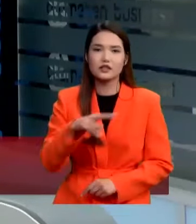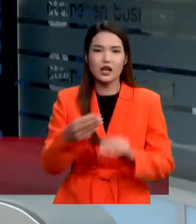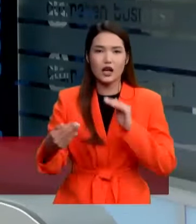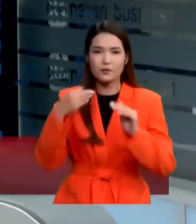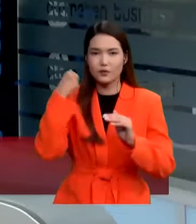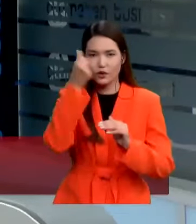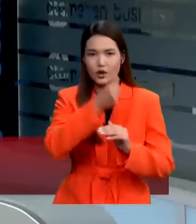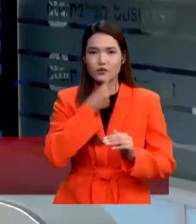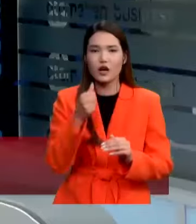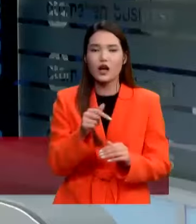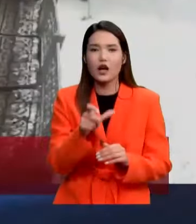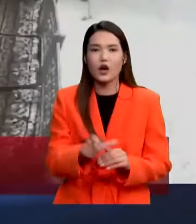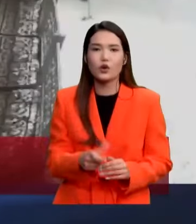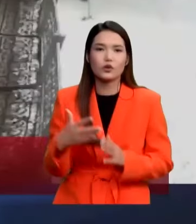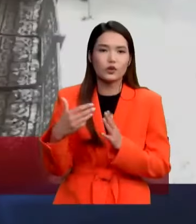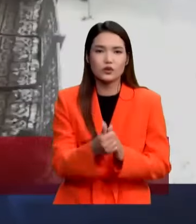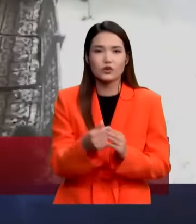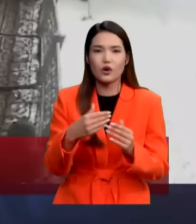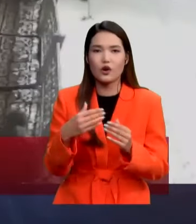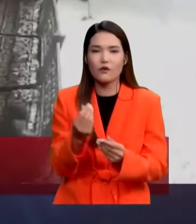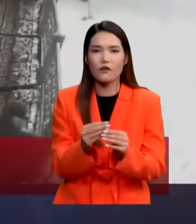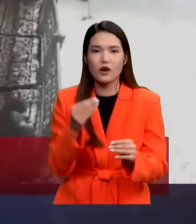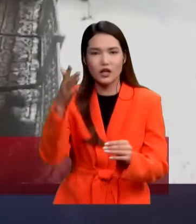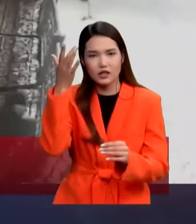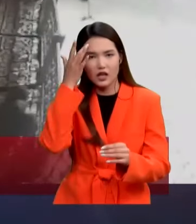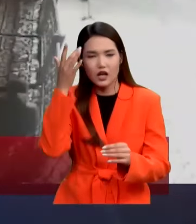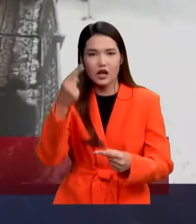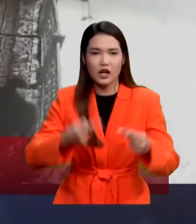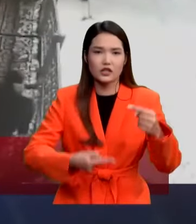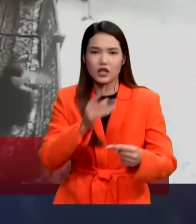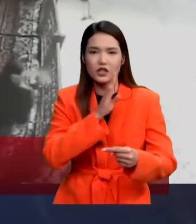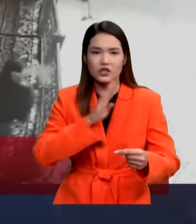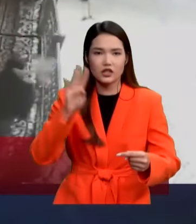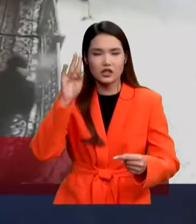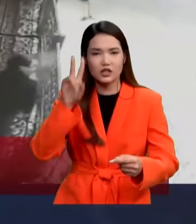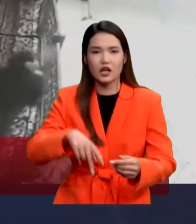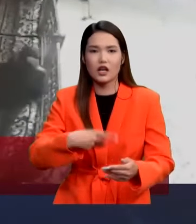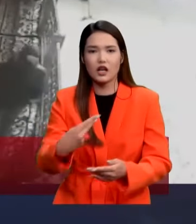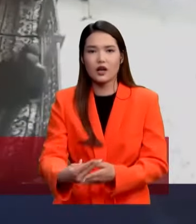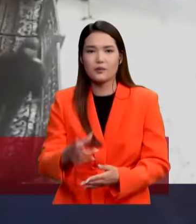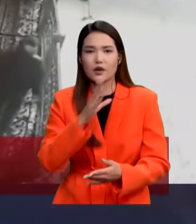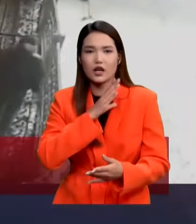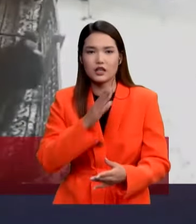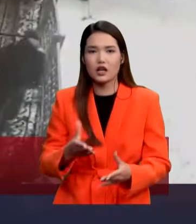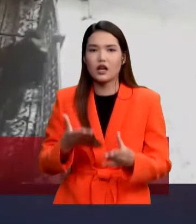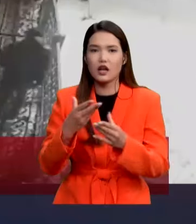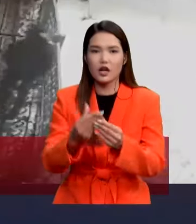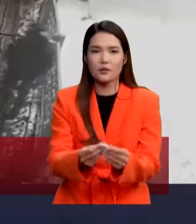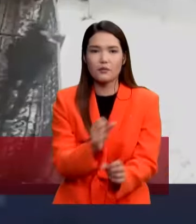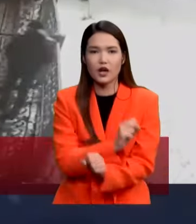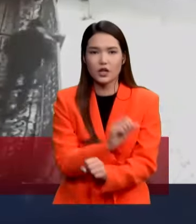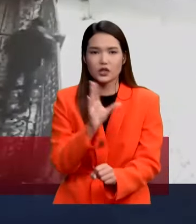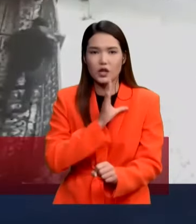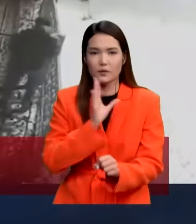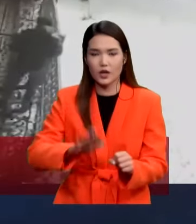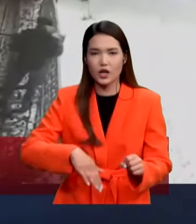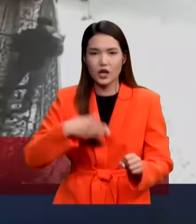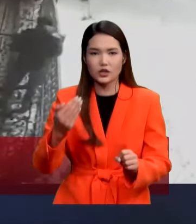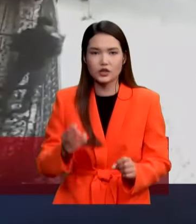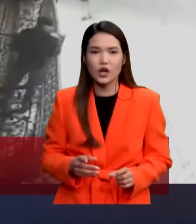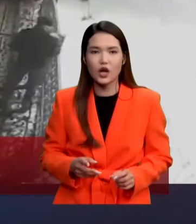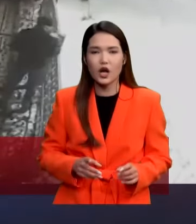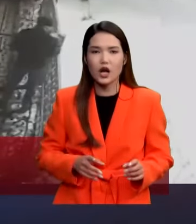декабре прошлого года пассажир ударил водителя по голове в ходе конфликта. Женщина потеряла сознание и въехала в остановку.